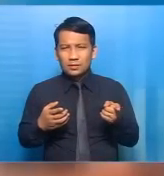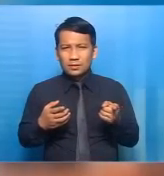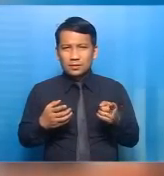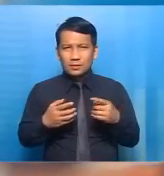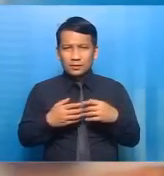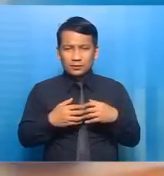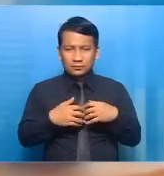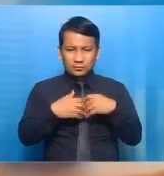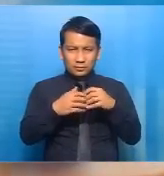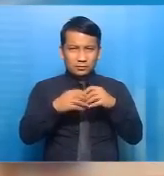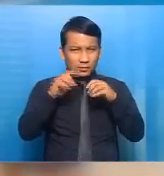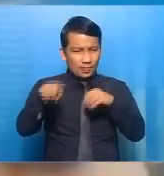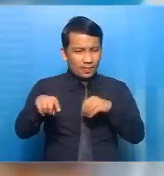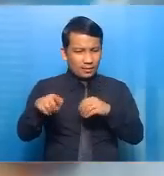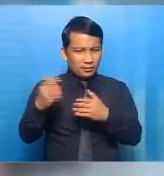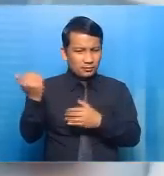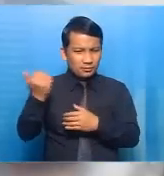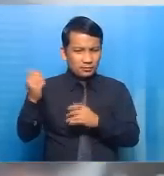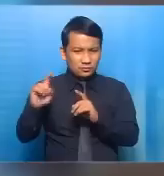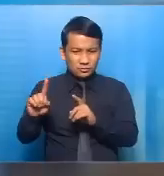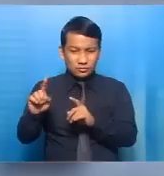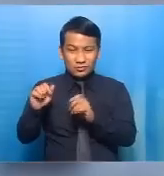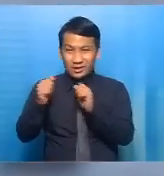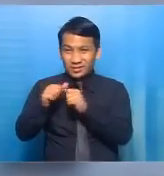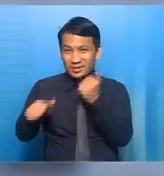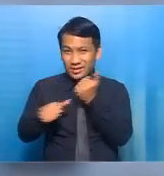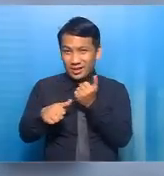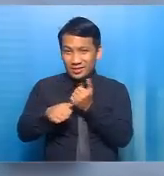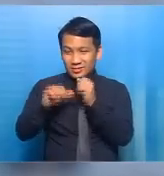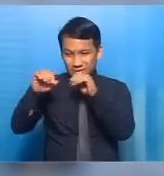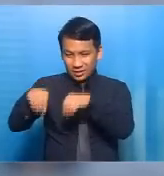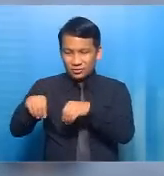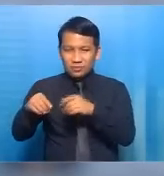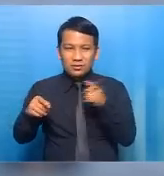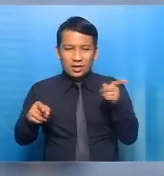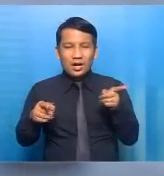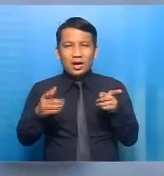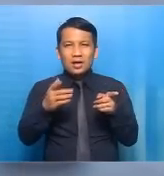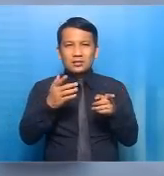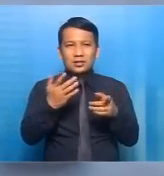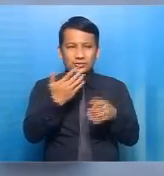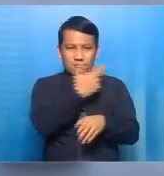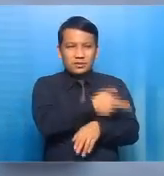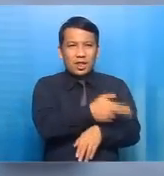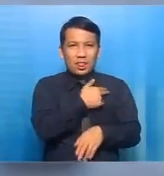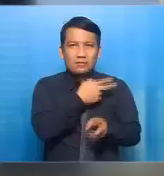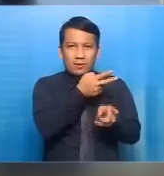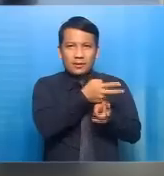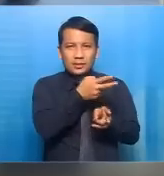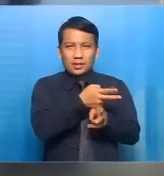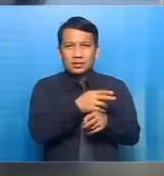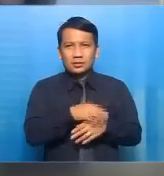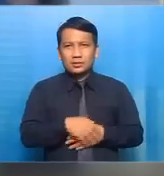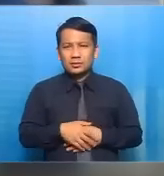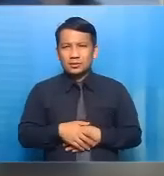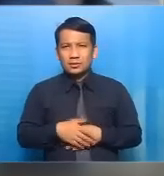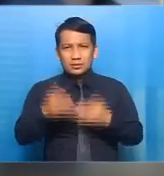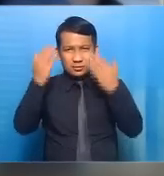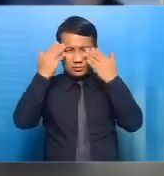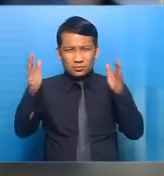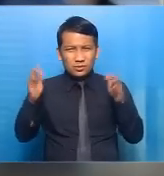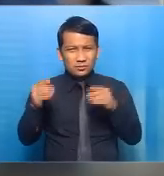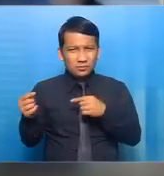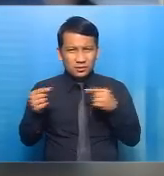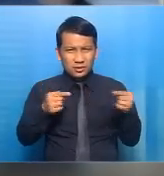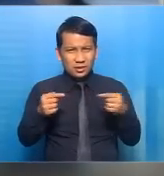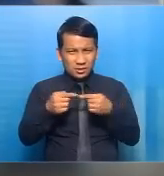doon, is na duty daw po sa isang hospital. Tapos yung kabad daw po niya, bigyan daw sa isang hospital. Wala ba kayong alam na mga